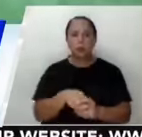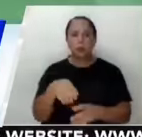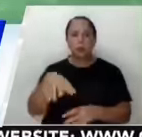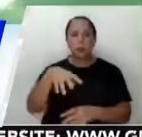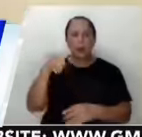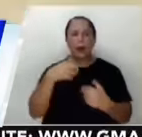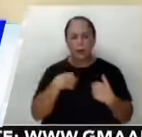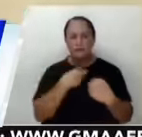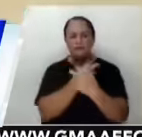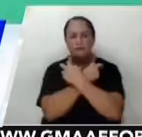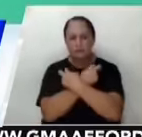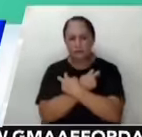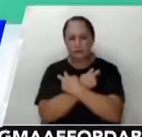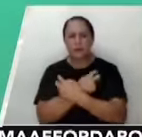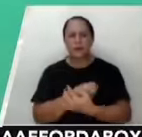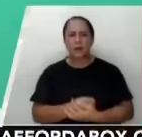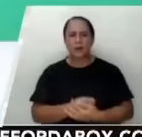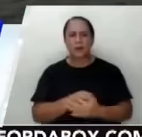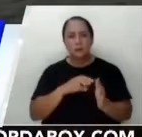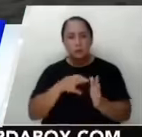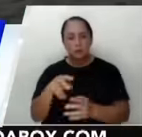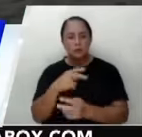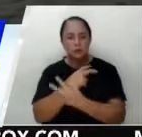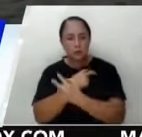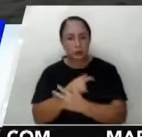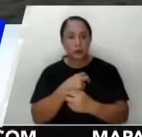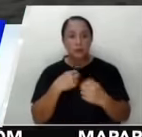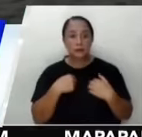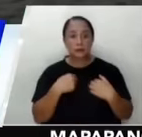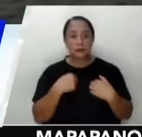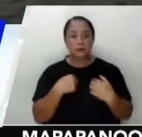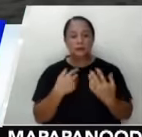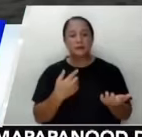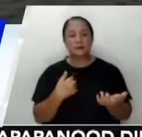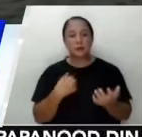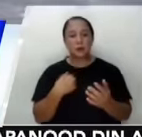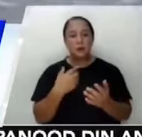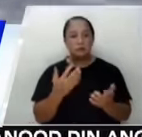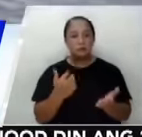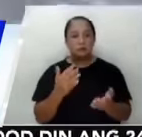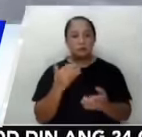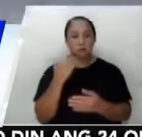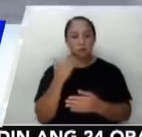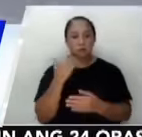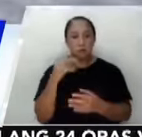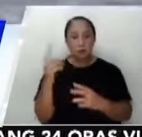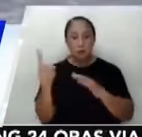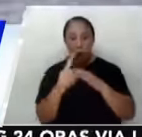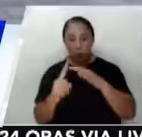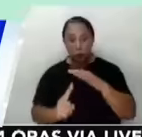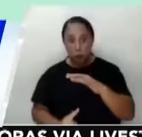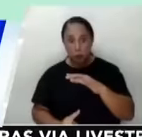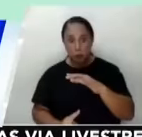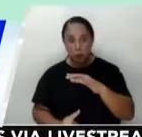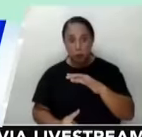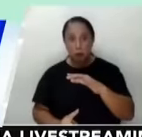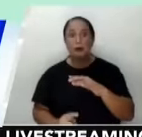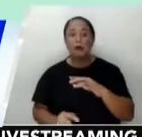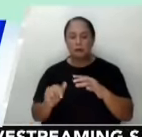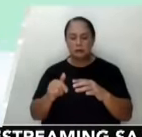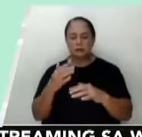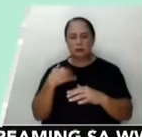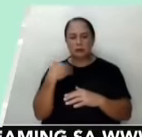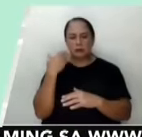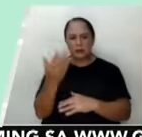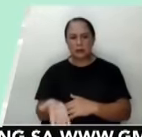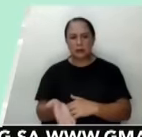lason. Pero bukod sa lason, ang pagkalunod daw ang isa sa pangunahing dahilan kaya namamatay ang ilang biktima. Kung masakit